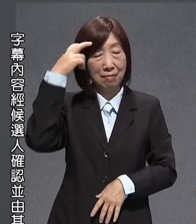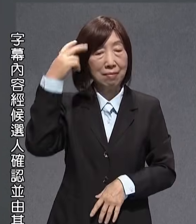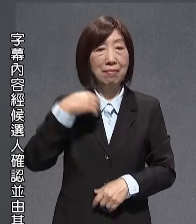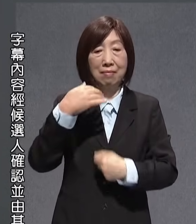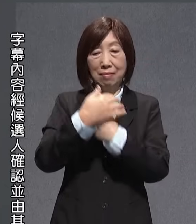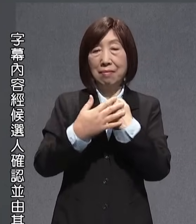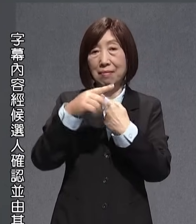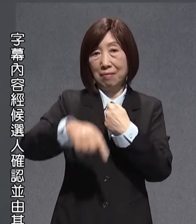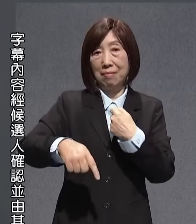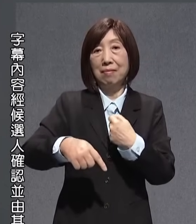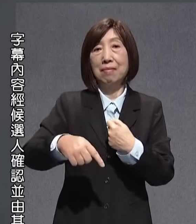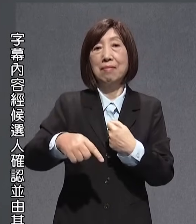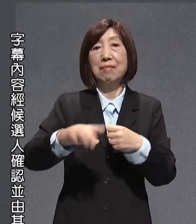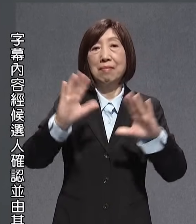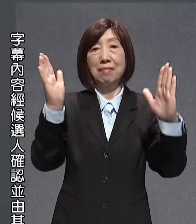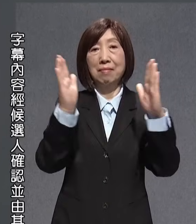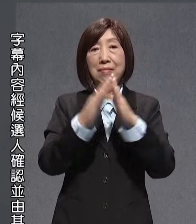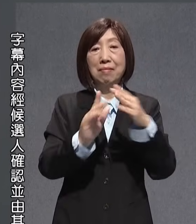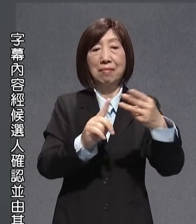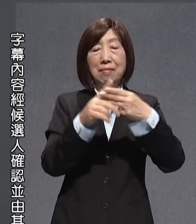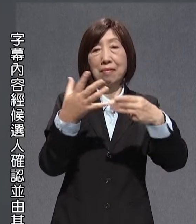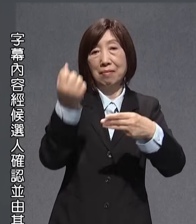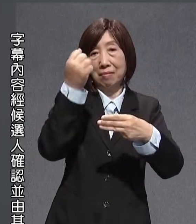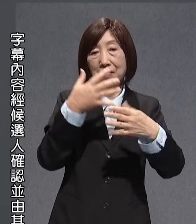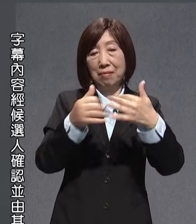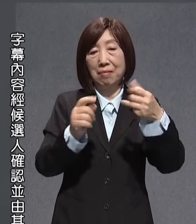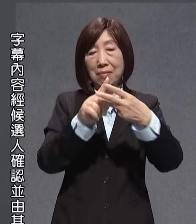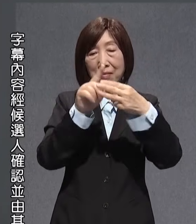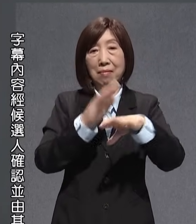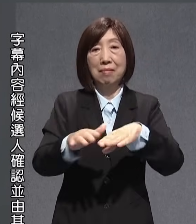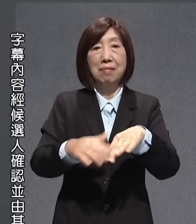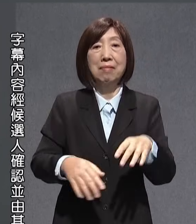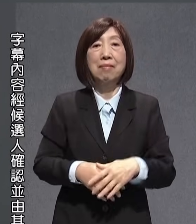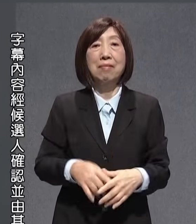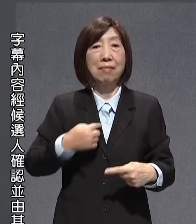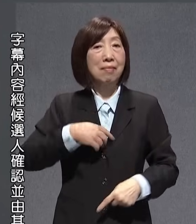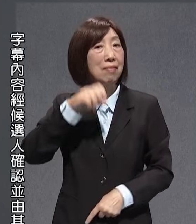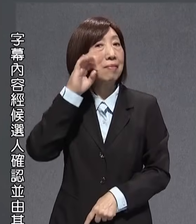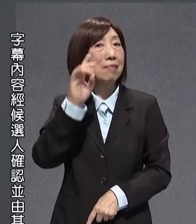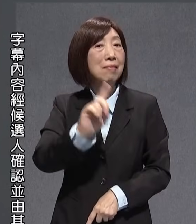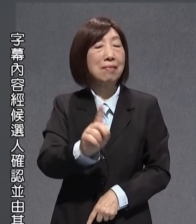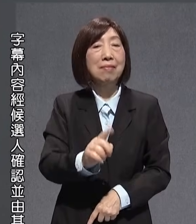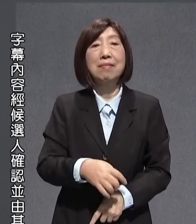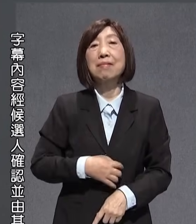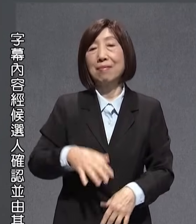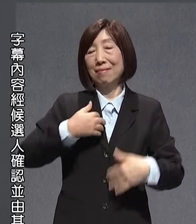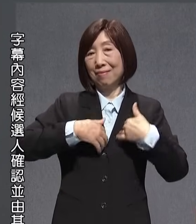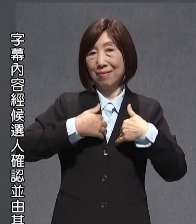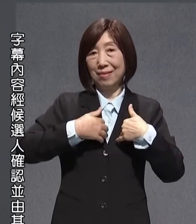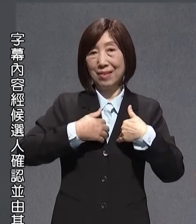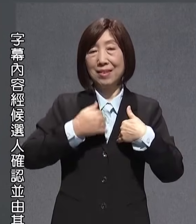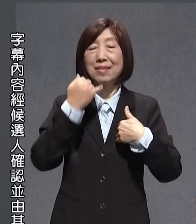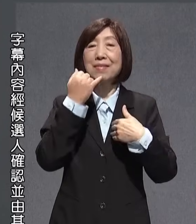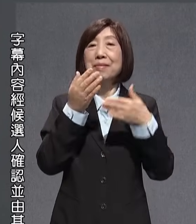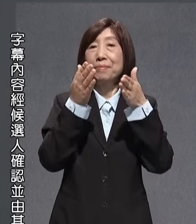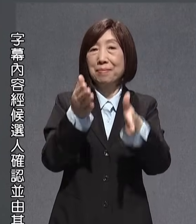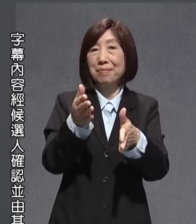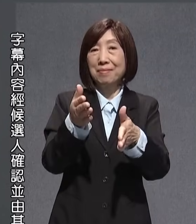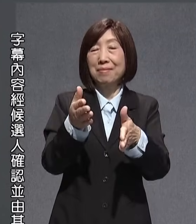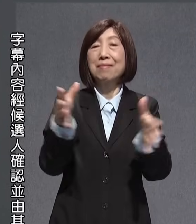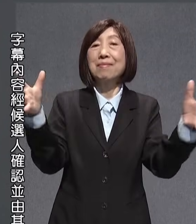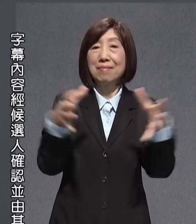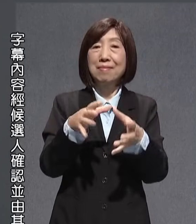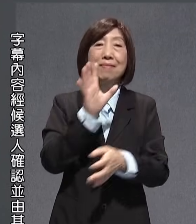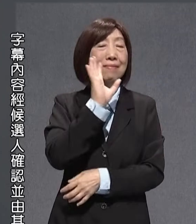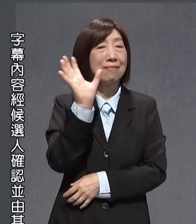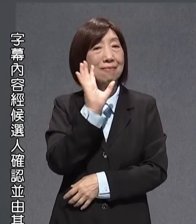护国家的主权跟民主。同时我也非常荣幸也很高兴能够跟大家一起唱